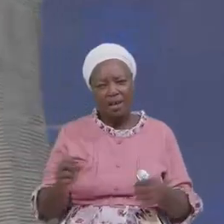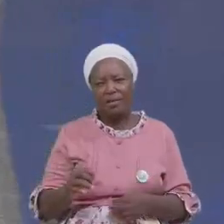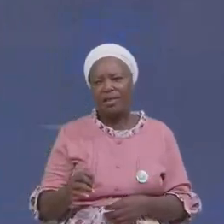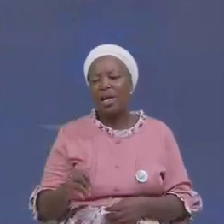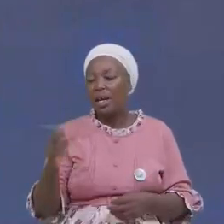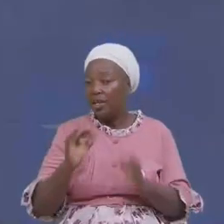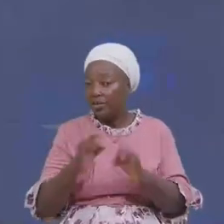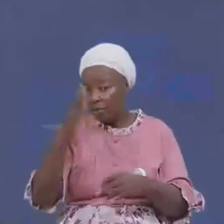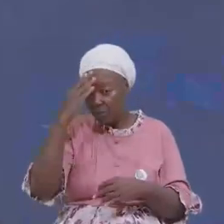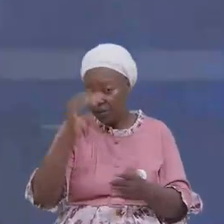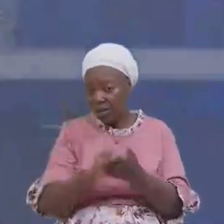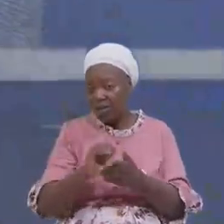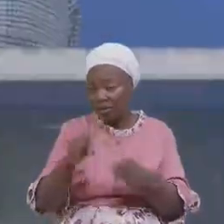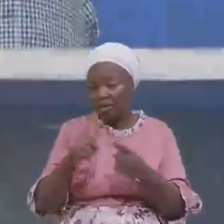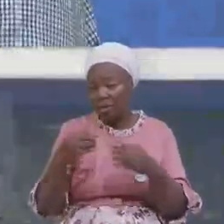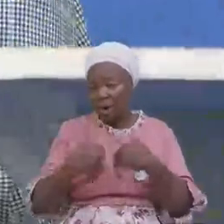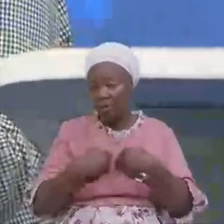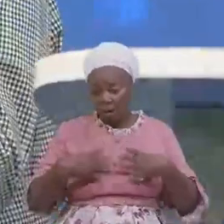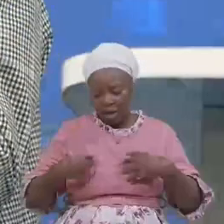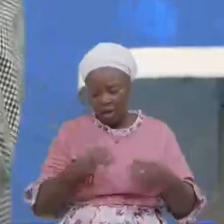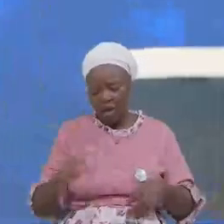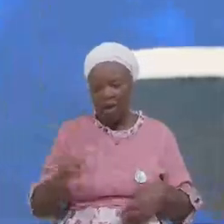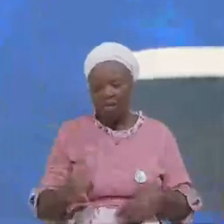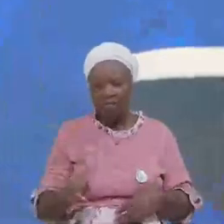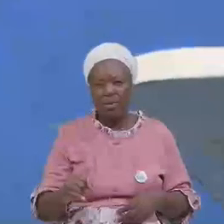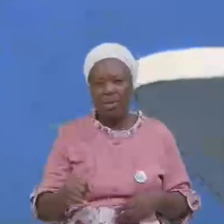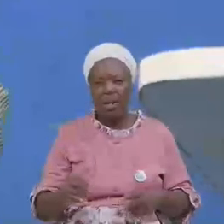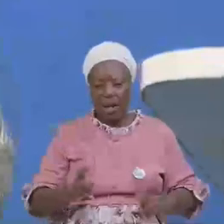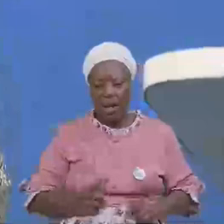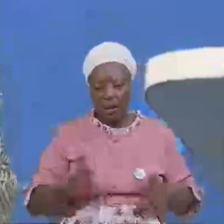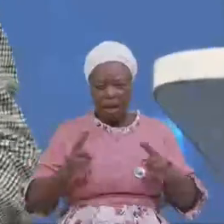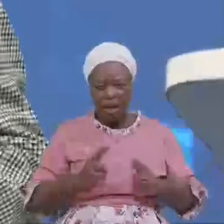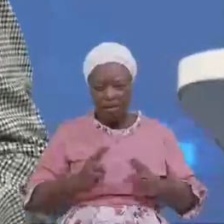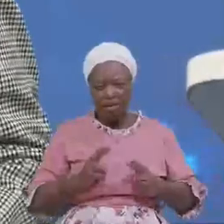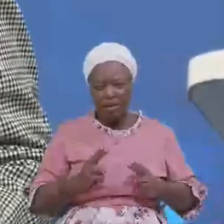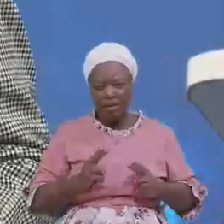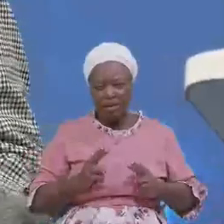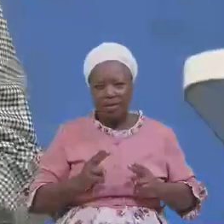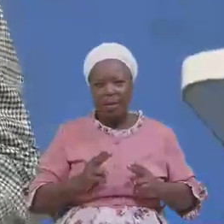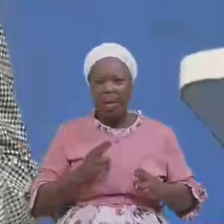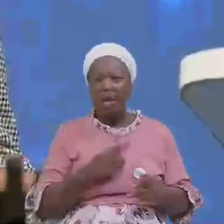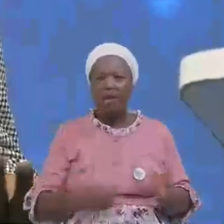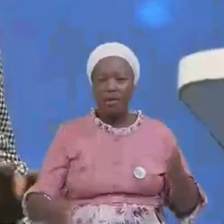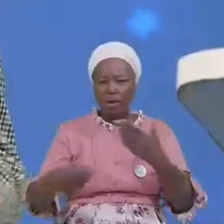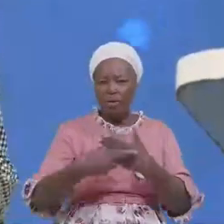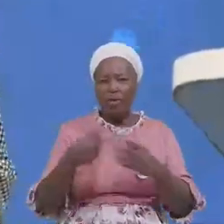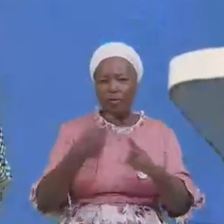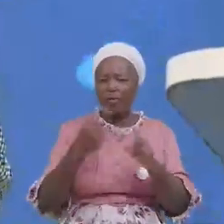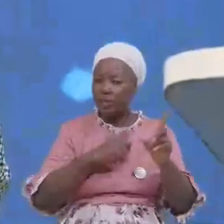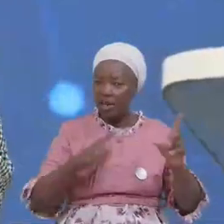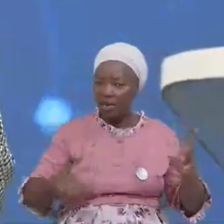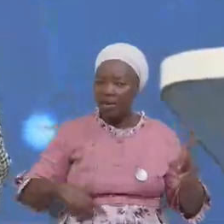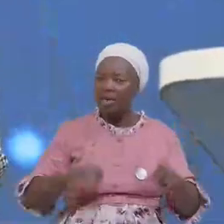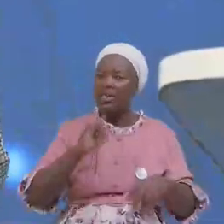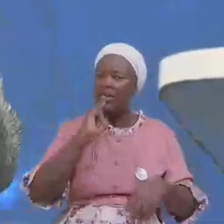si vous voulez avoir la guérison, la santé, le rétablissement de la part du Seigneur, c'est